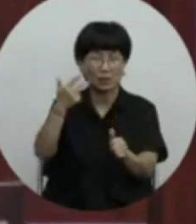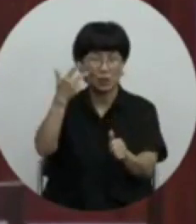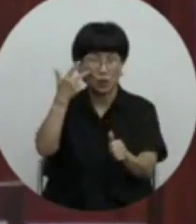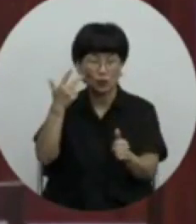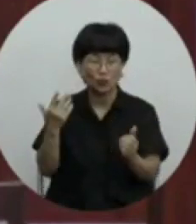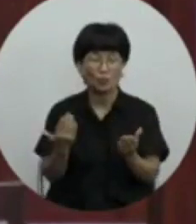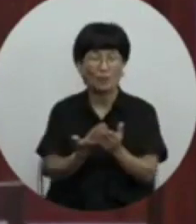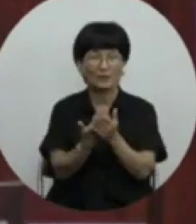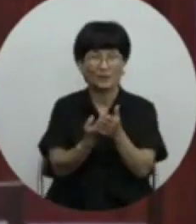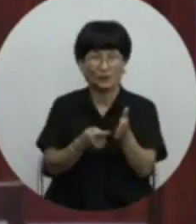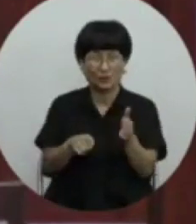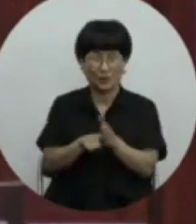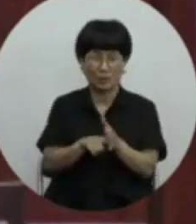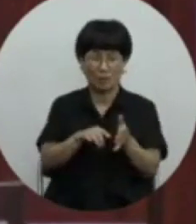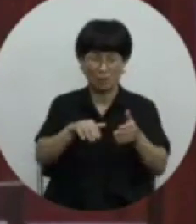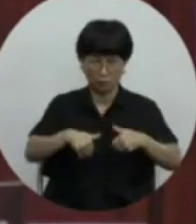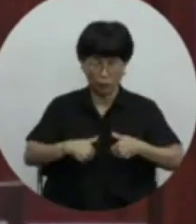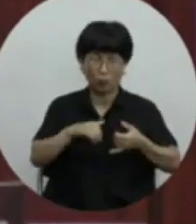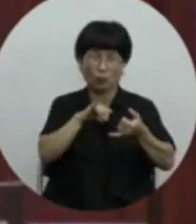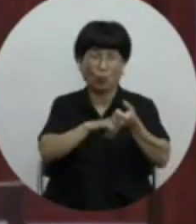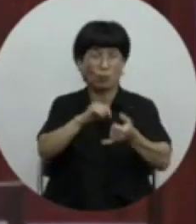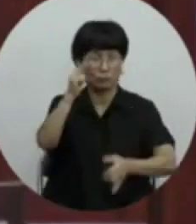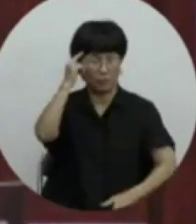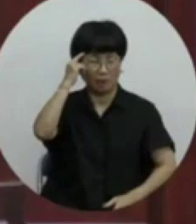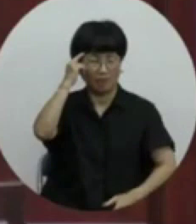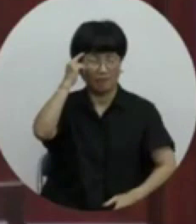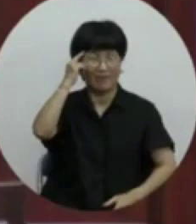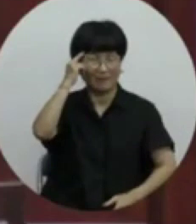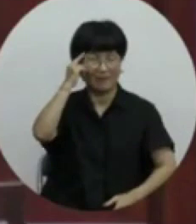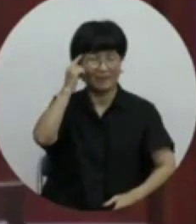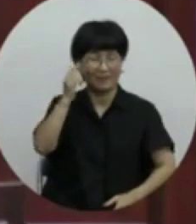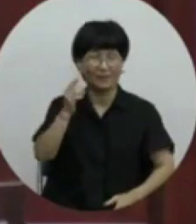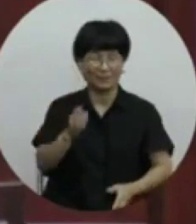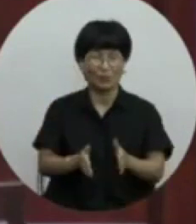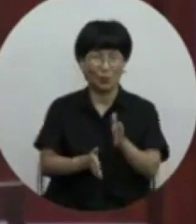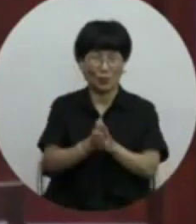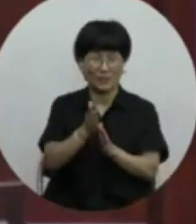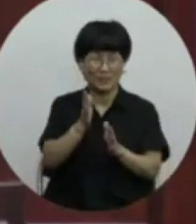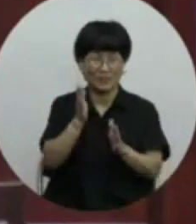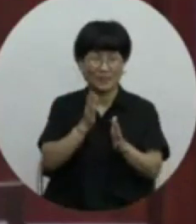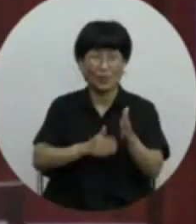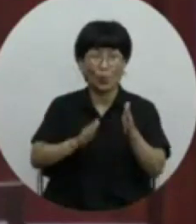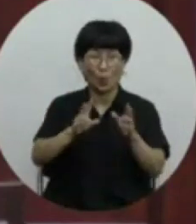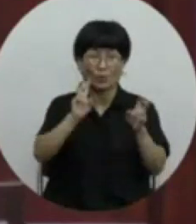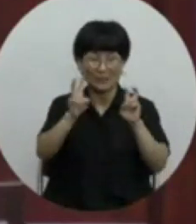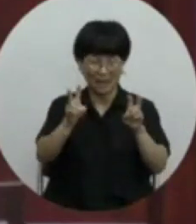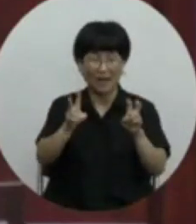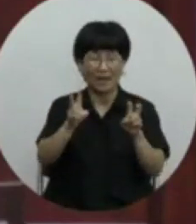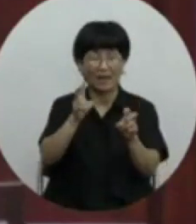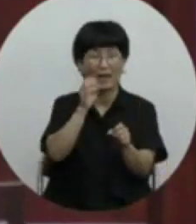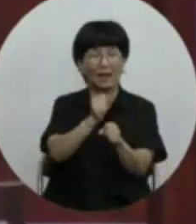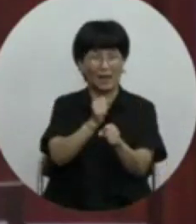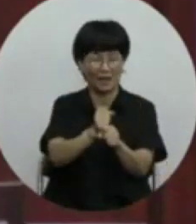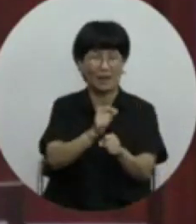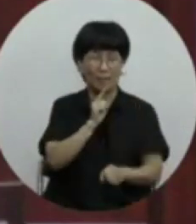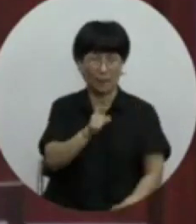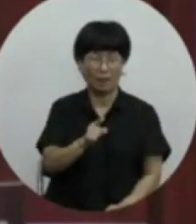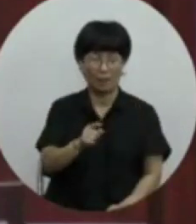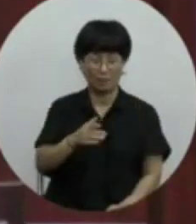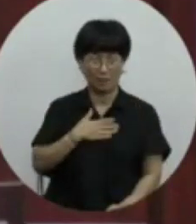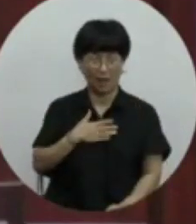위해서 이렇게 필요해서 만드는 것입니다. 그리고 의회를 우롱한 적 없습니다.